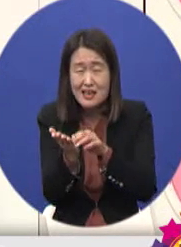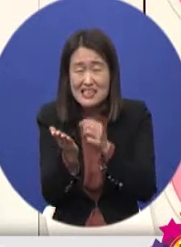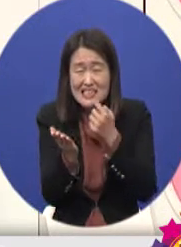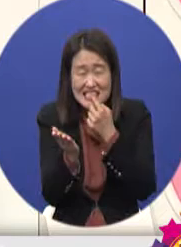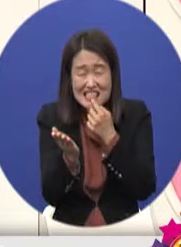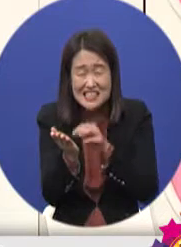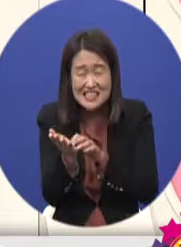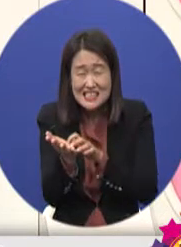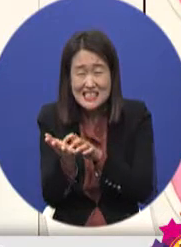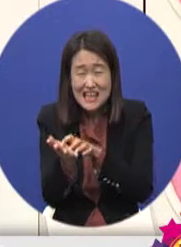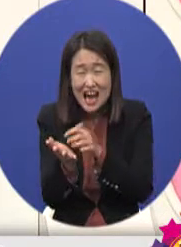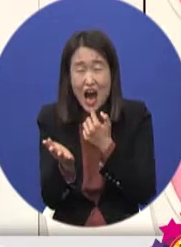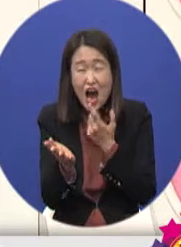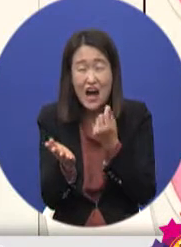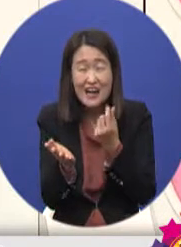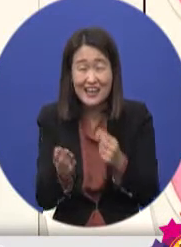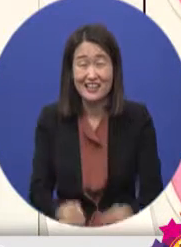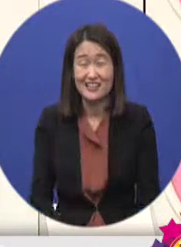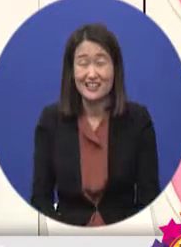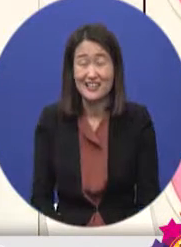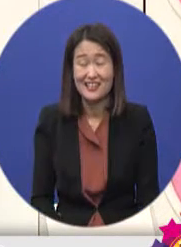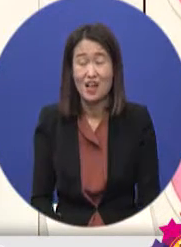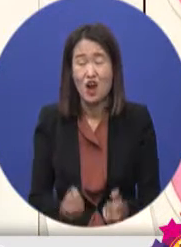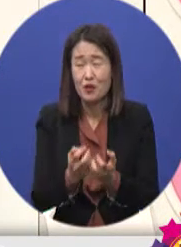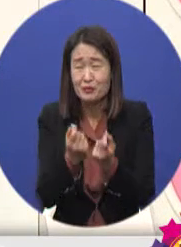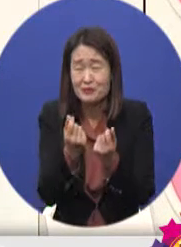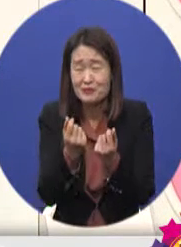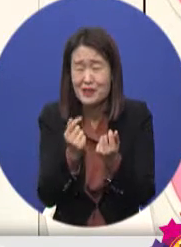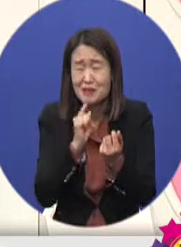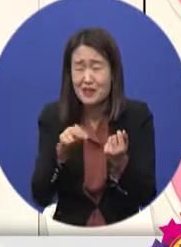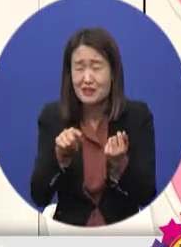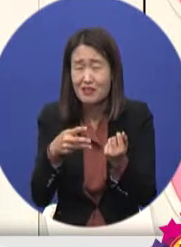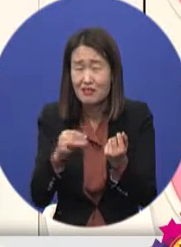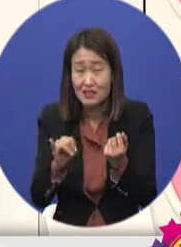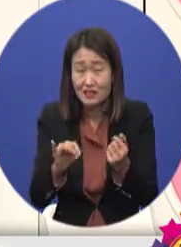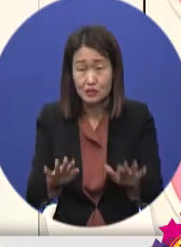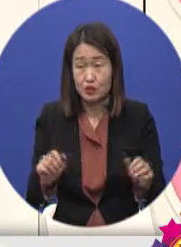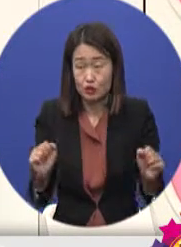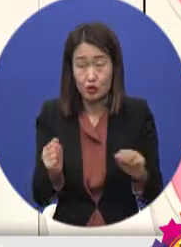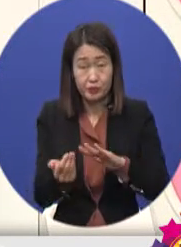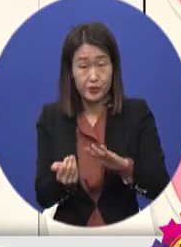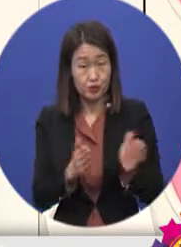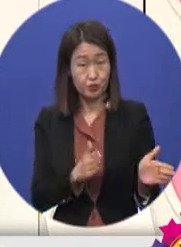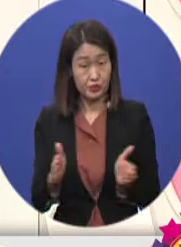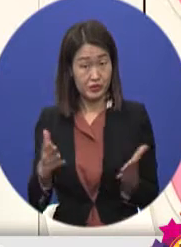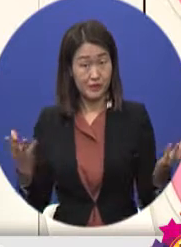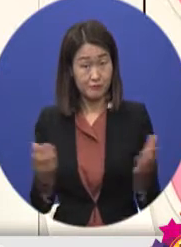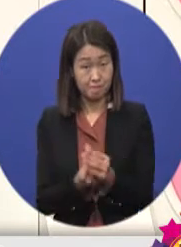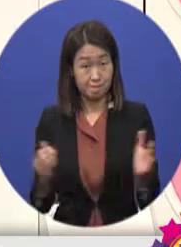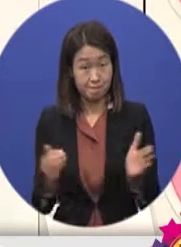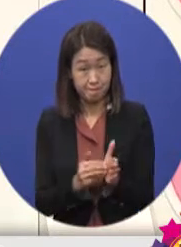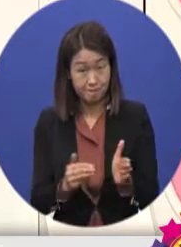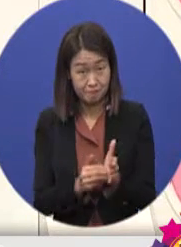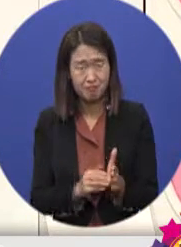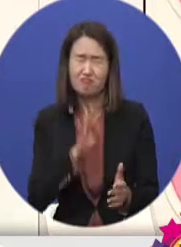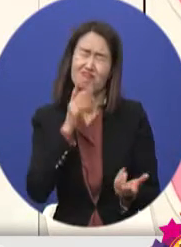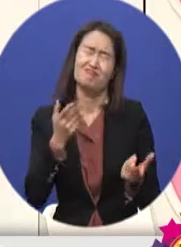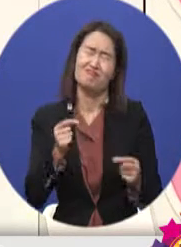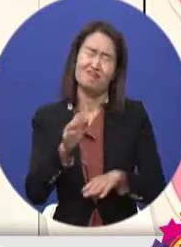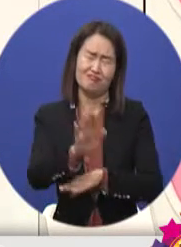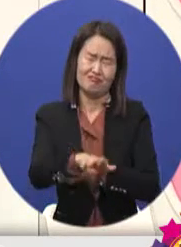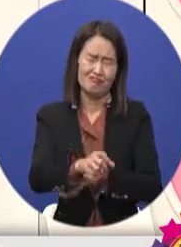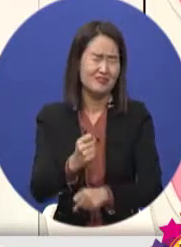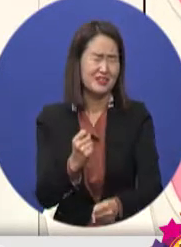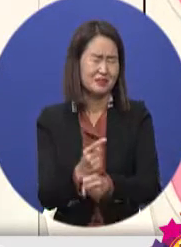것 같은데. 예. 겨울 맞이 준비는 다 해 놓으셨어요? 어떠세요? 뭐, 그렇죠. 초원이니까 뭐,